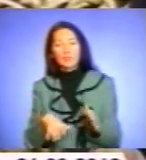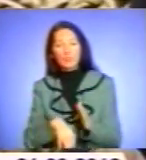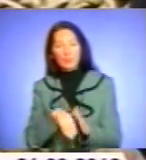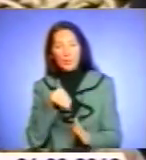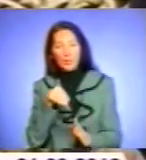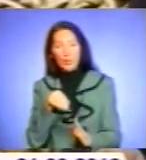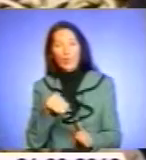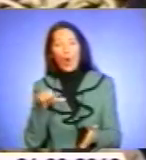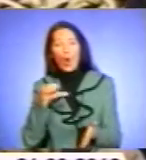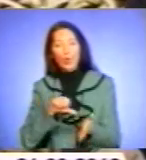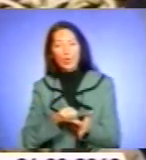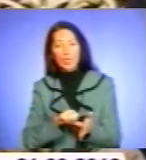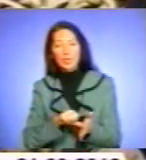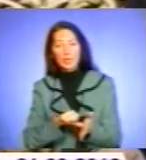виборів. І